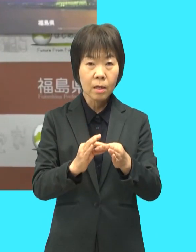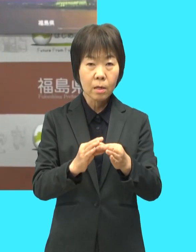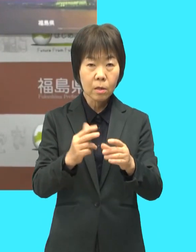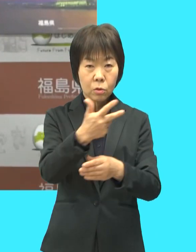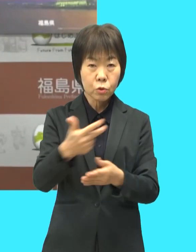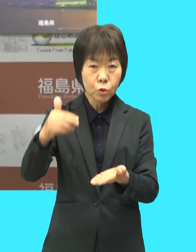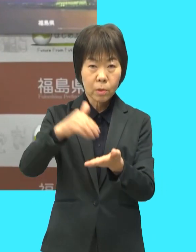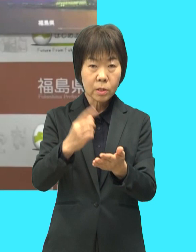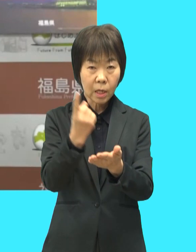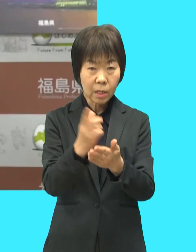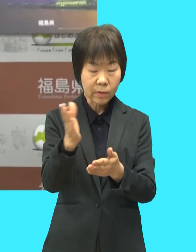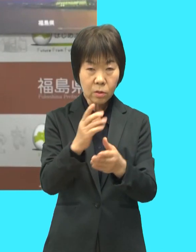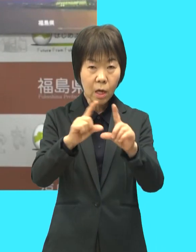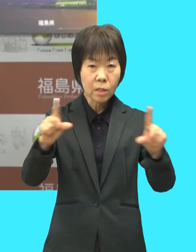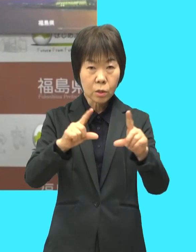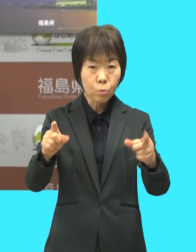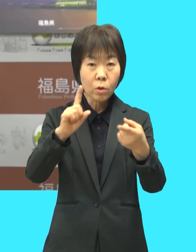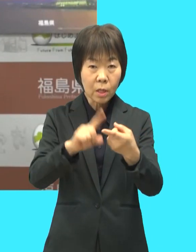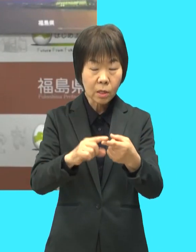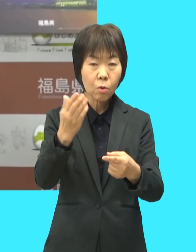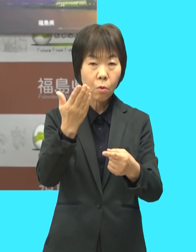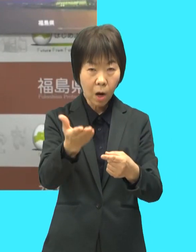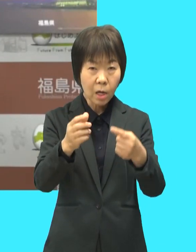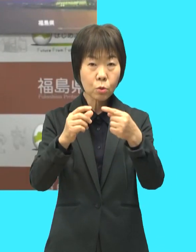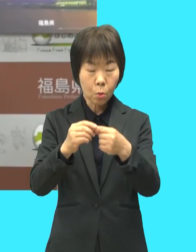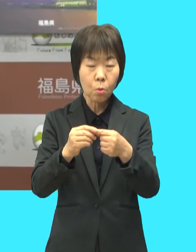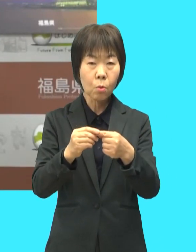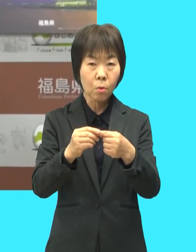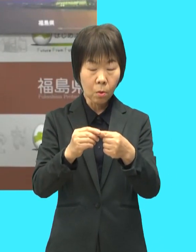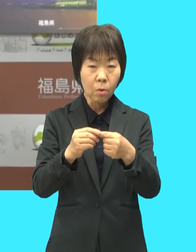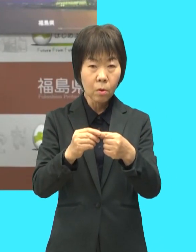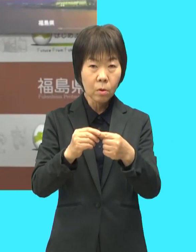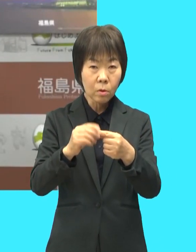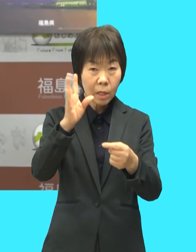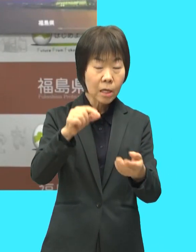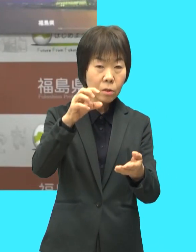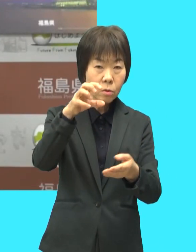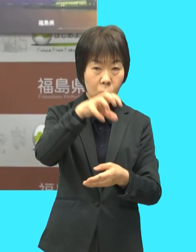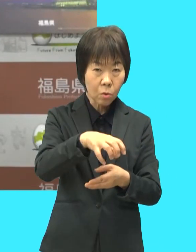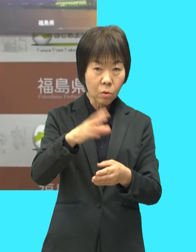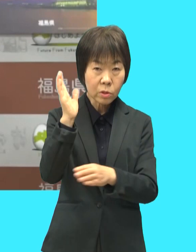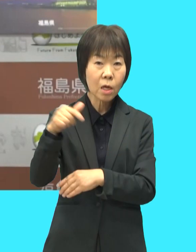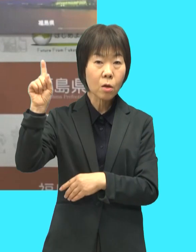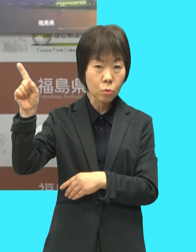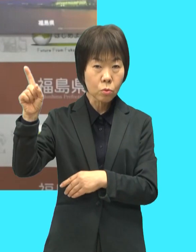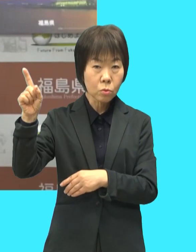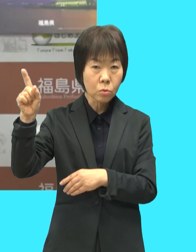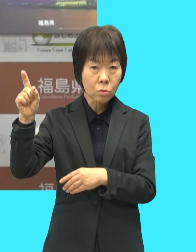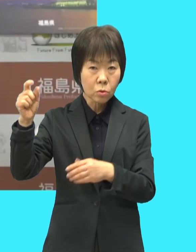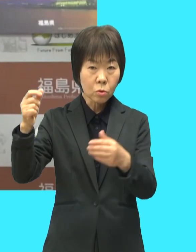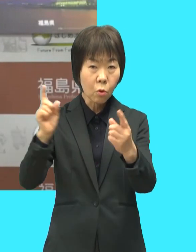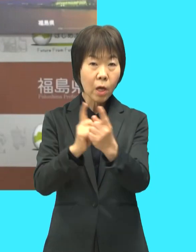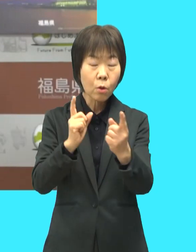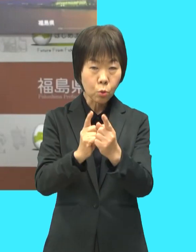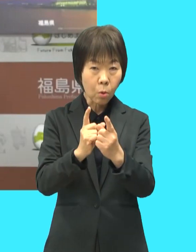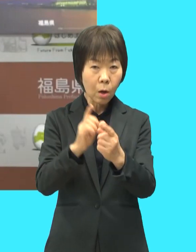だけじゃなくて平日等も適用されるのかということと、あと県と政府とかのこの会合とかですね、